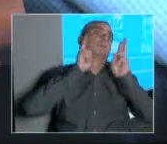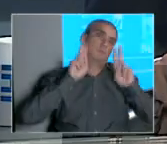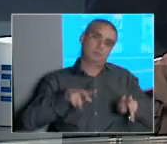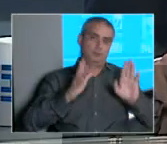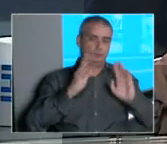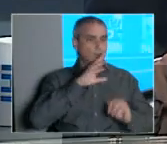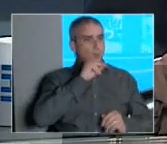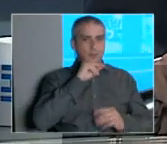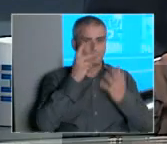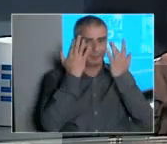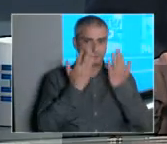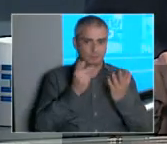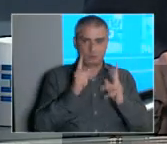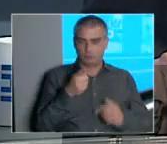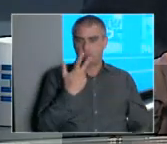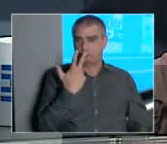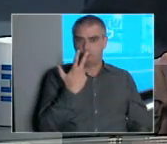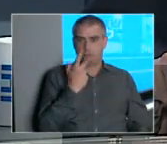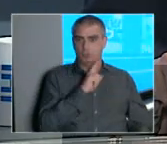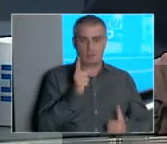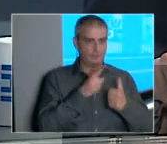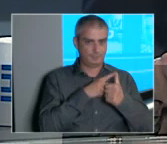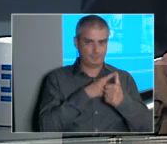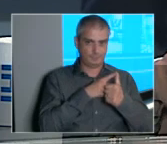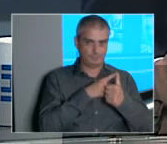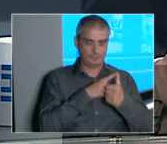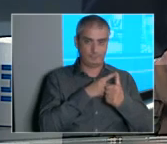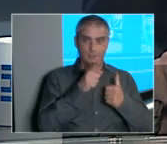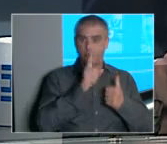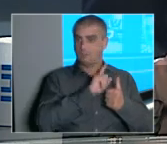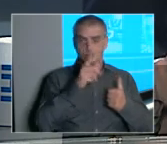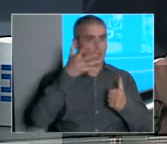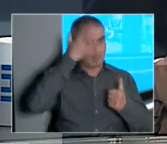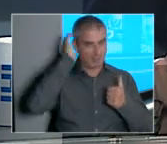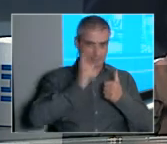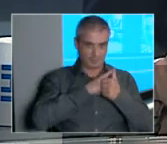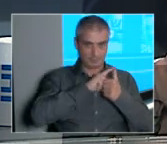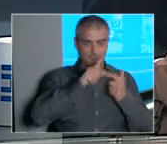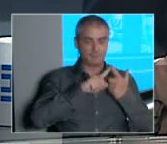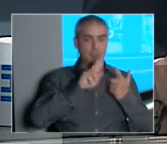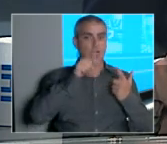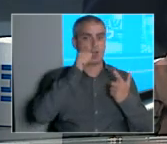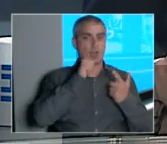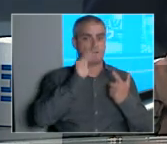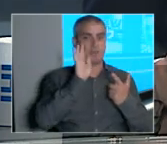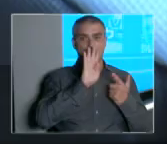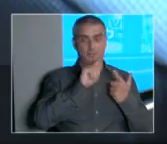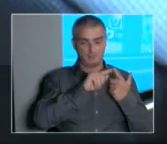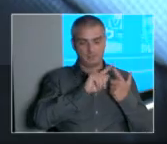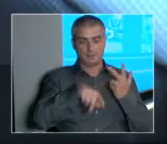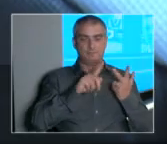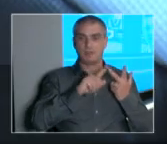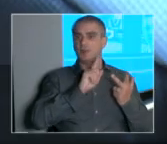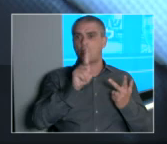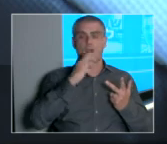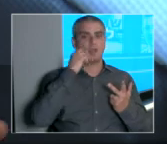בוא נדבר אריתמטית. יש לך היום 3 לאווים. יש את הלאו שלכם על לפיד, יש את הלאו של כחול לבן על נתניהו, ויש את הלאו